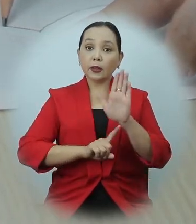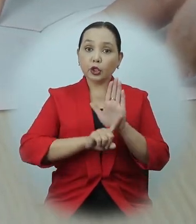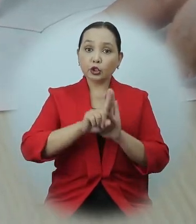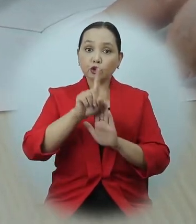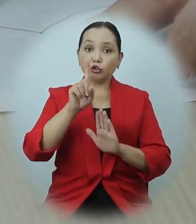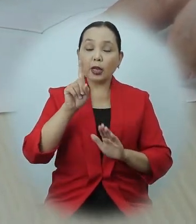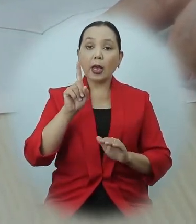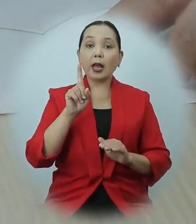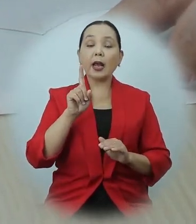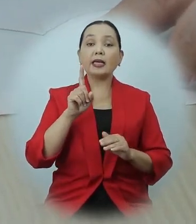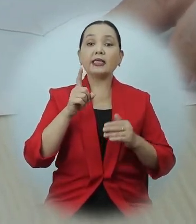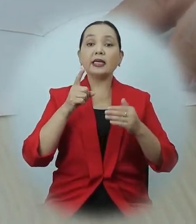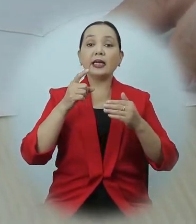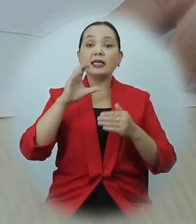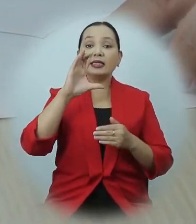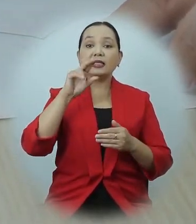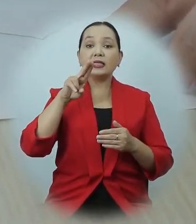Начинаем со спинки.